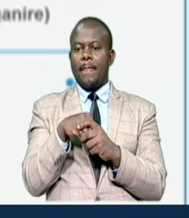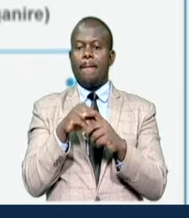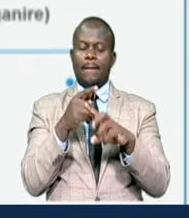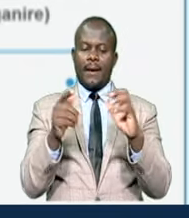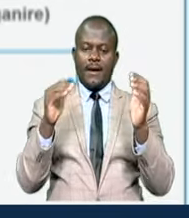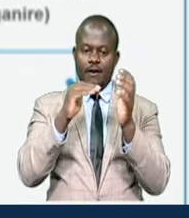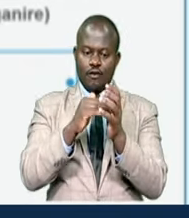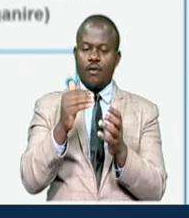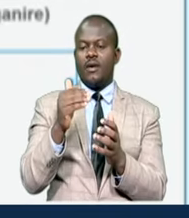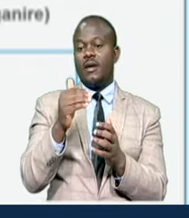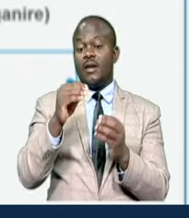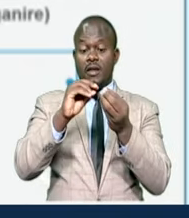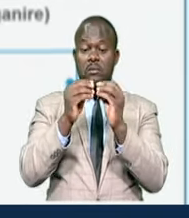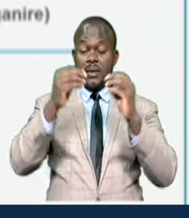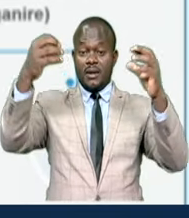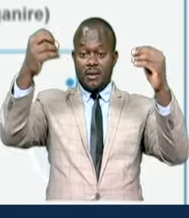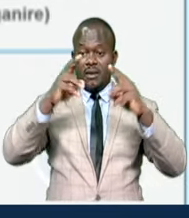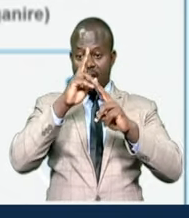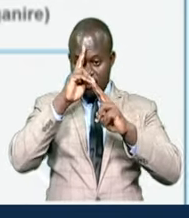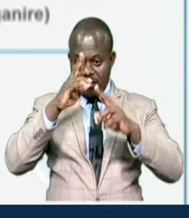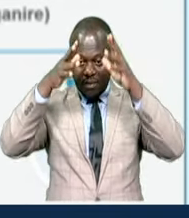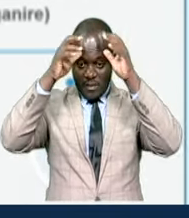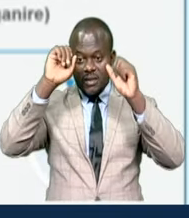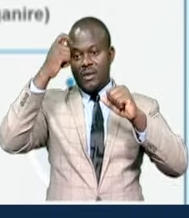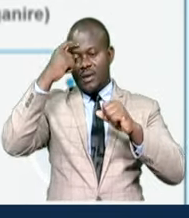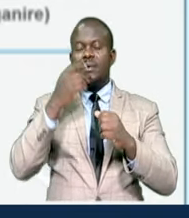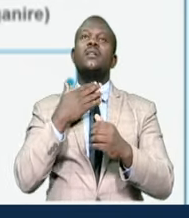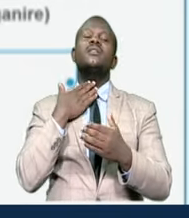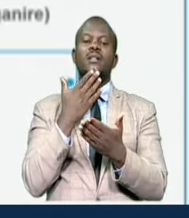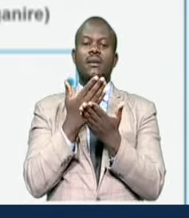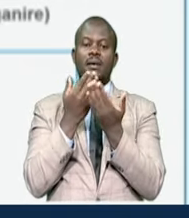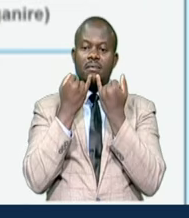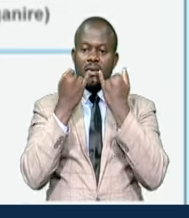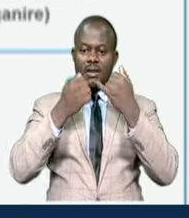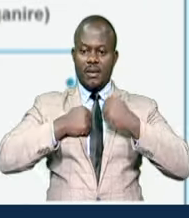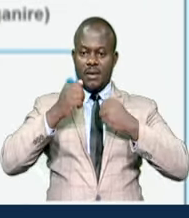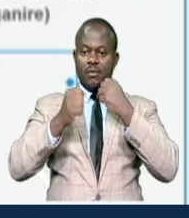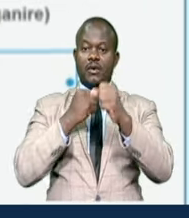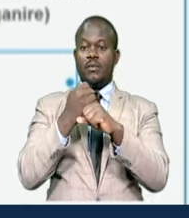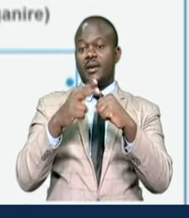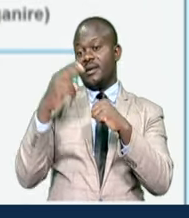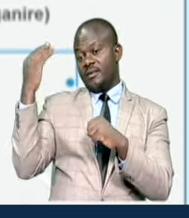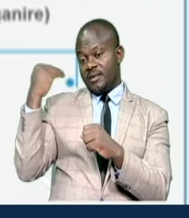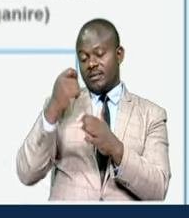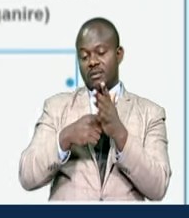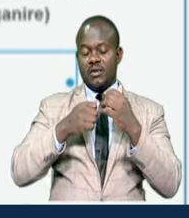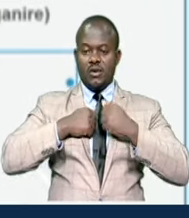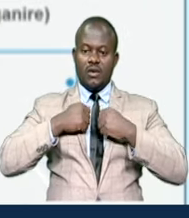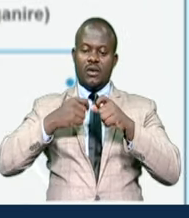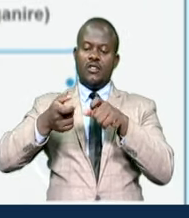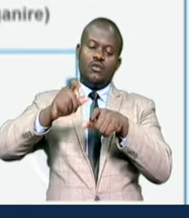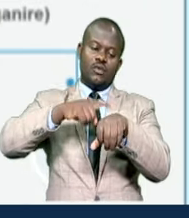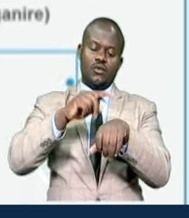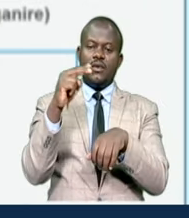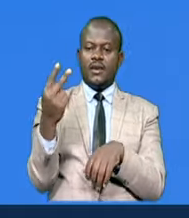kandi imibare igaragaranye ko abaperezida Afurika nagira ngo mbwire abanyarwanda ko muri iyi myaka 7 ishize imisoro y'u Rwanda twinjiza yikubye inshuro